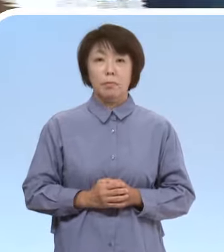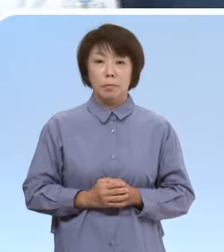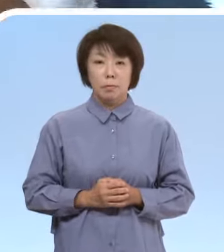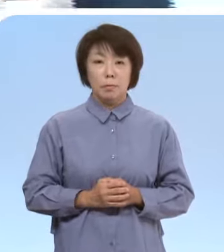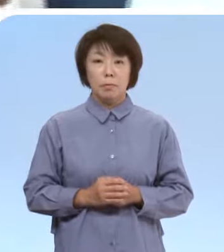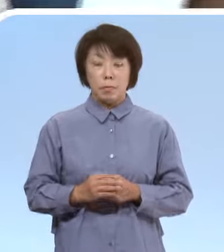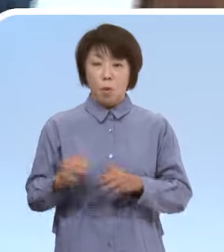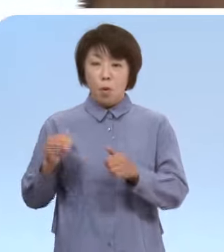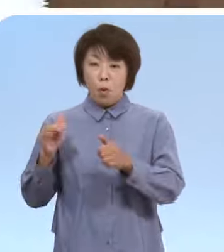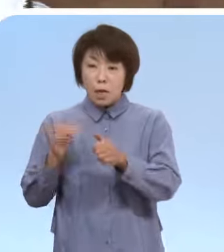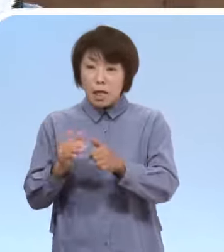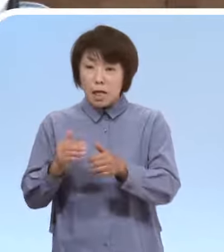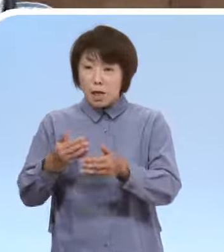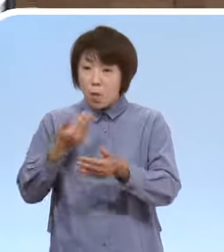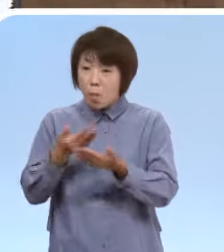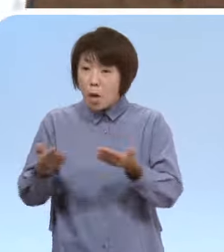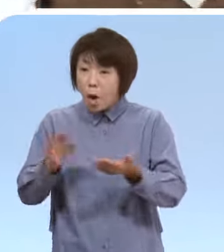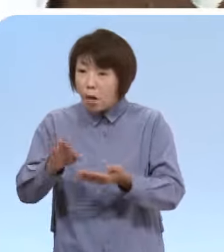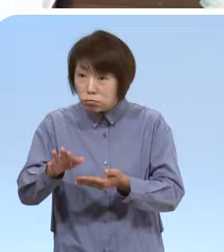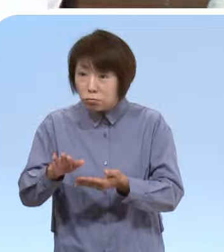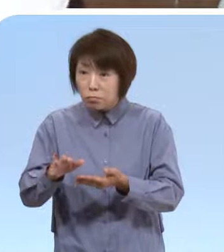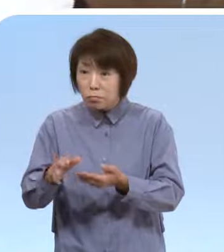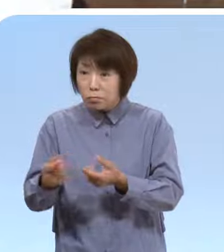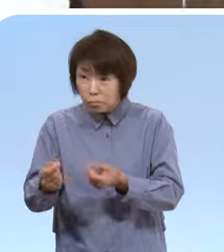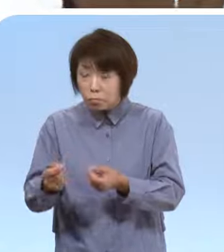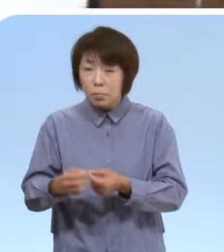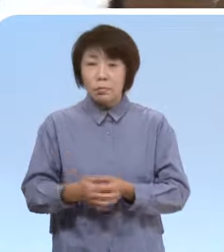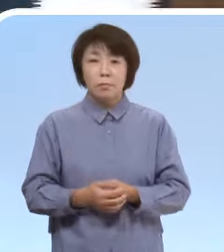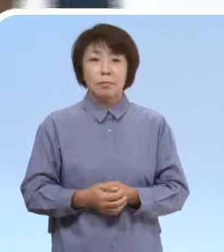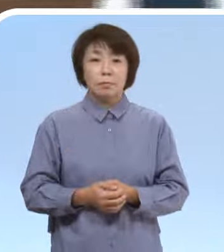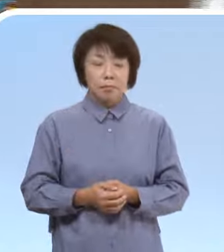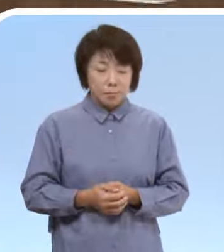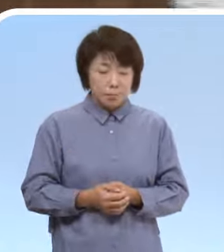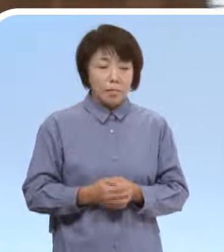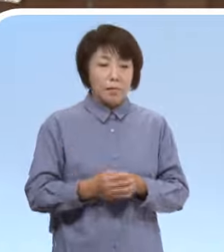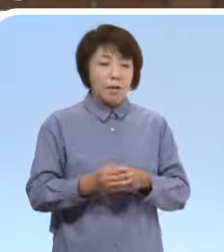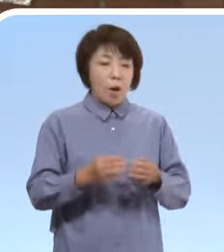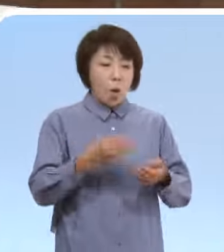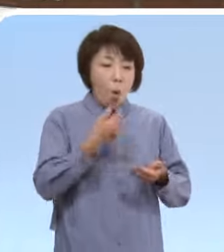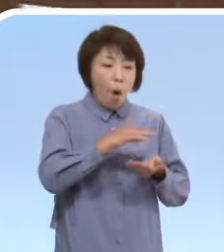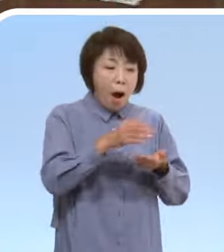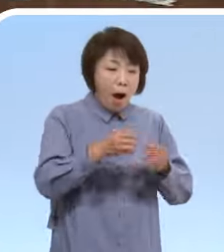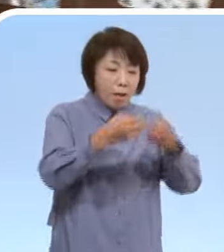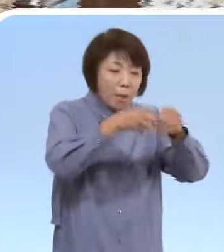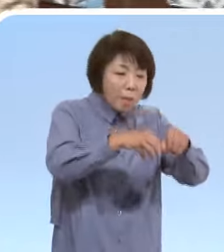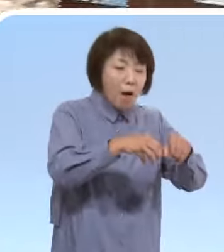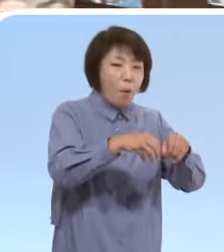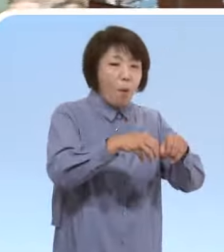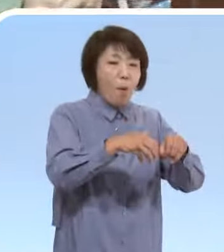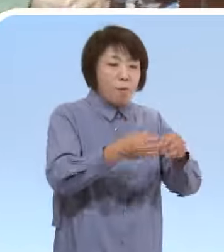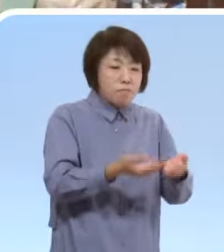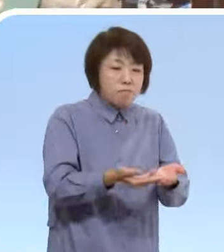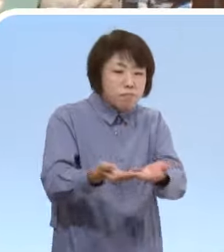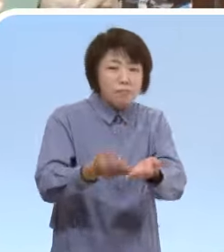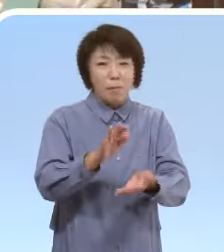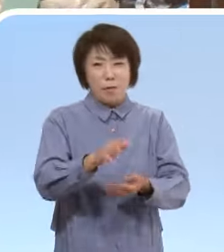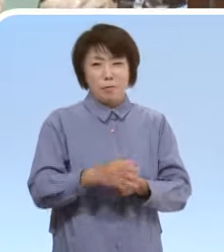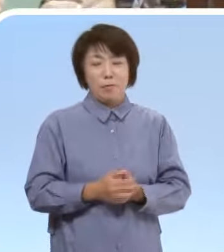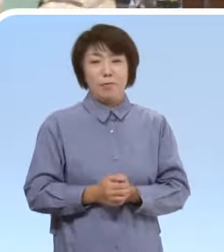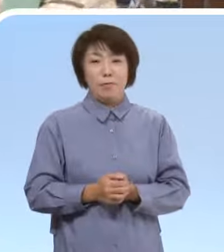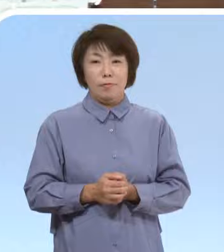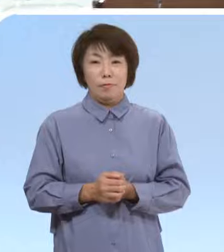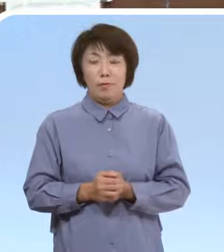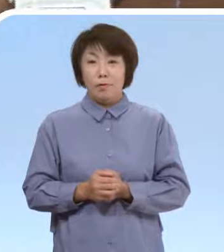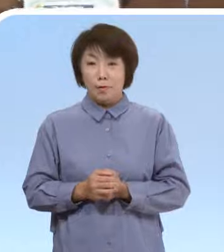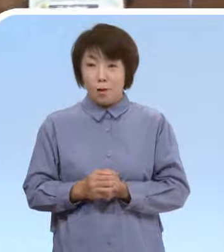ここに人気のメニューがあると聞いたんですけど、 あのね、卵かけご飯を提供させていただいております。 卵かけご